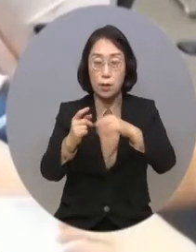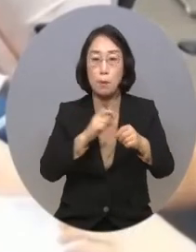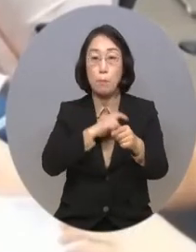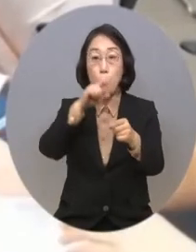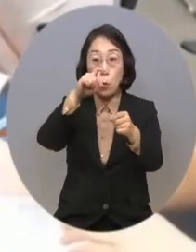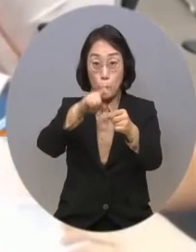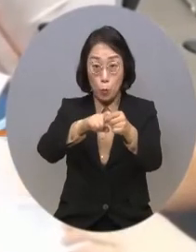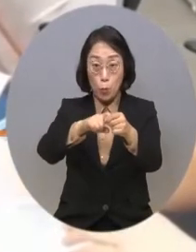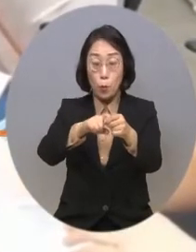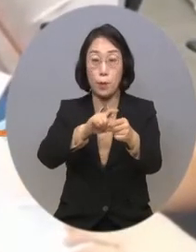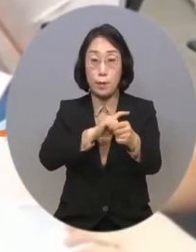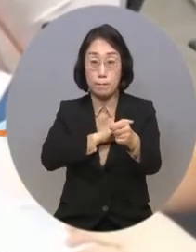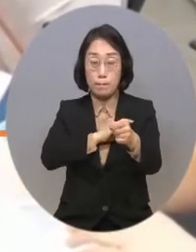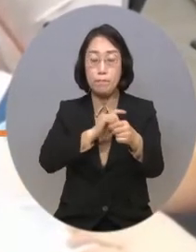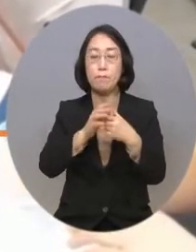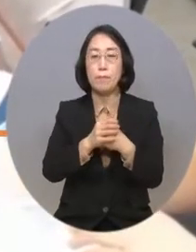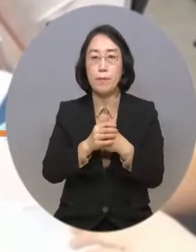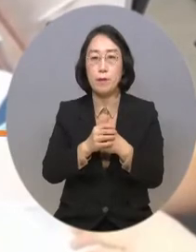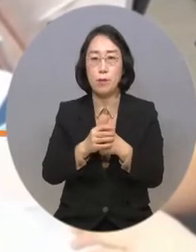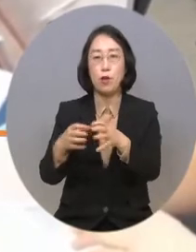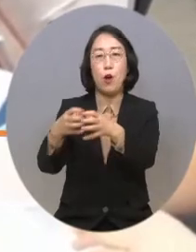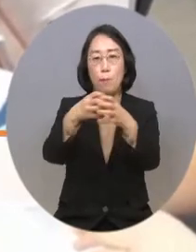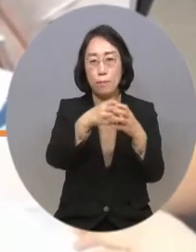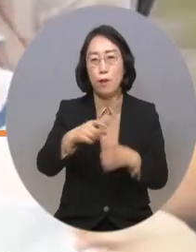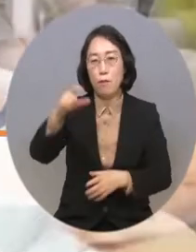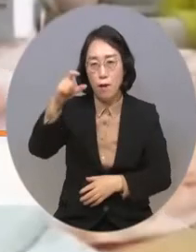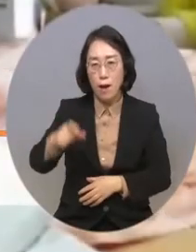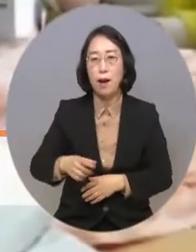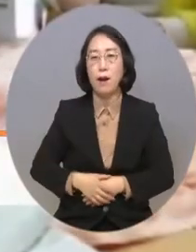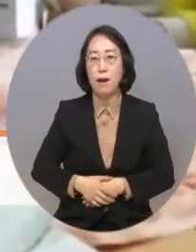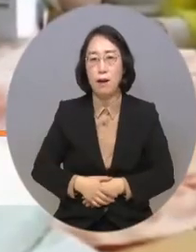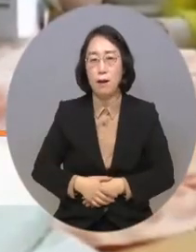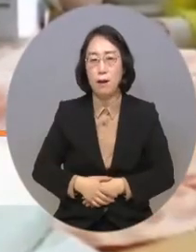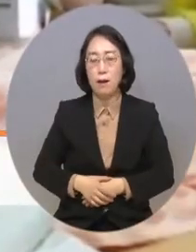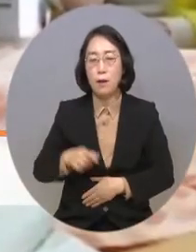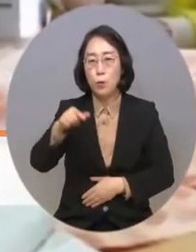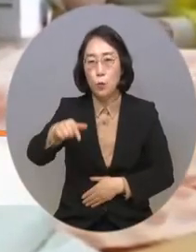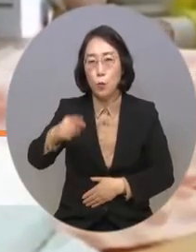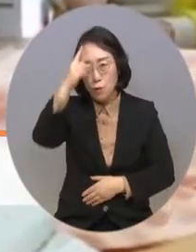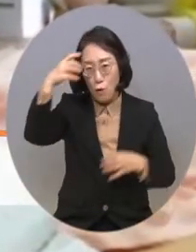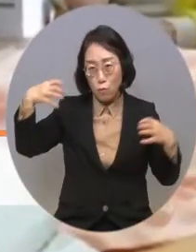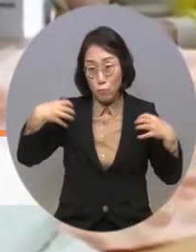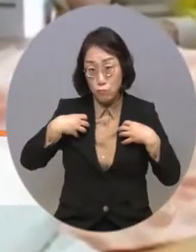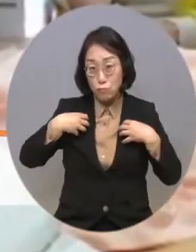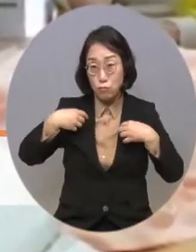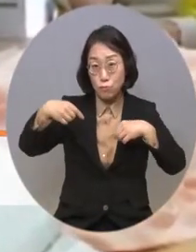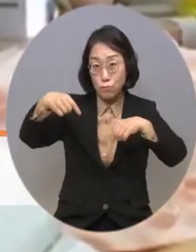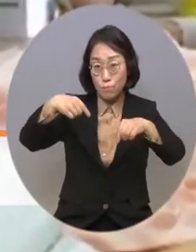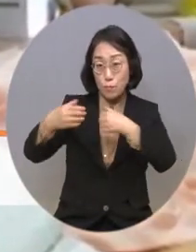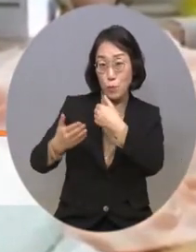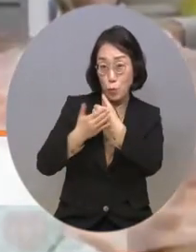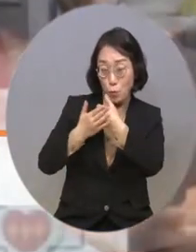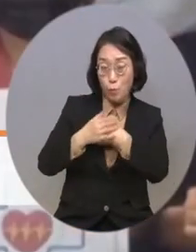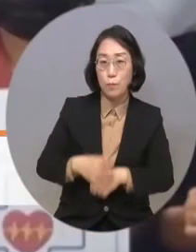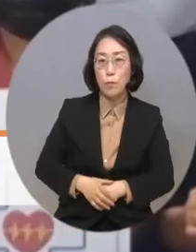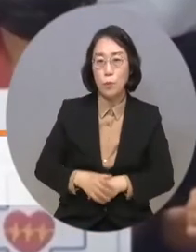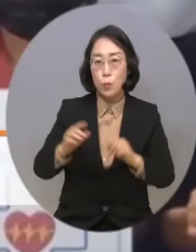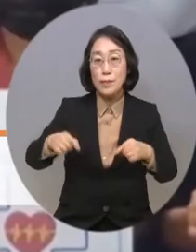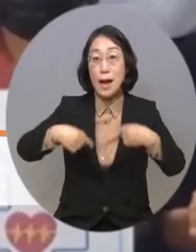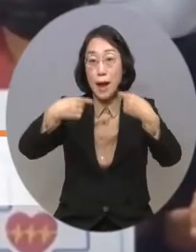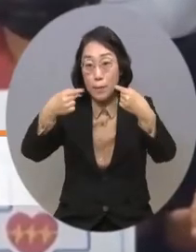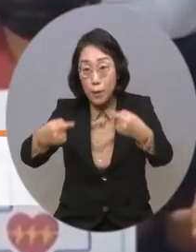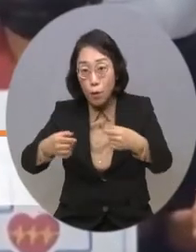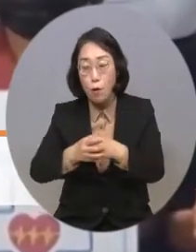성평등정책 협력체계 강화, 민간 거버넌스 강화, 주민참여형 돌봄 인프라